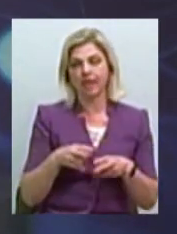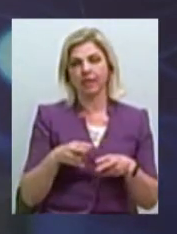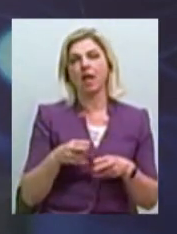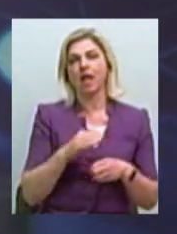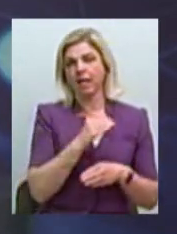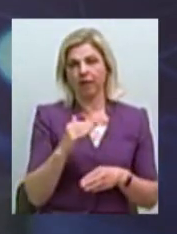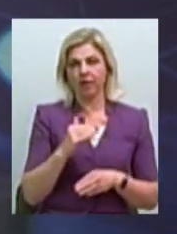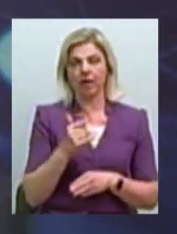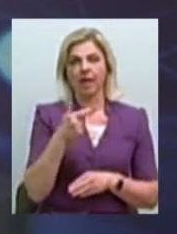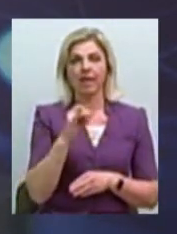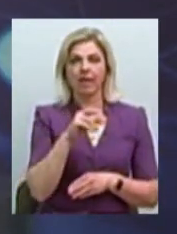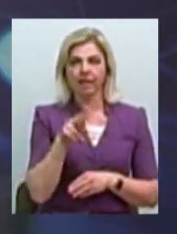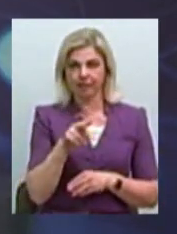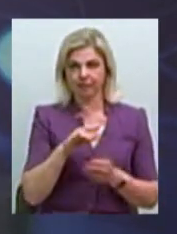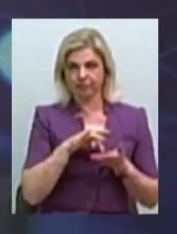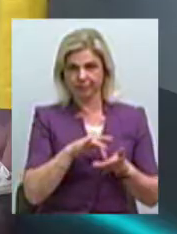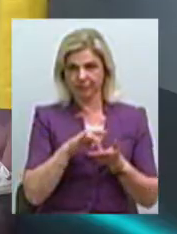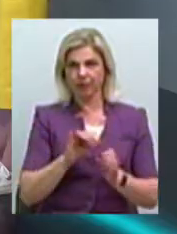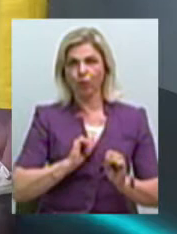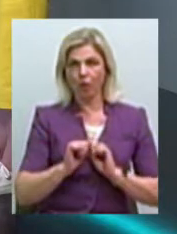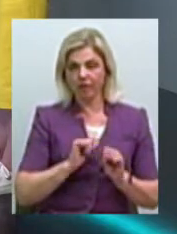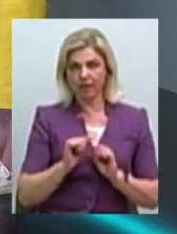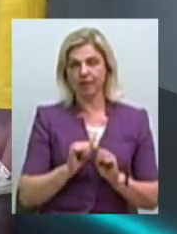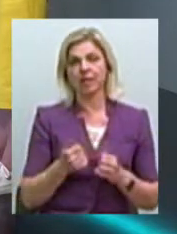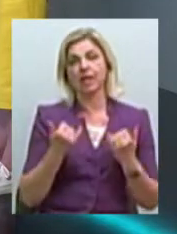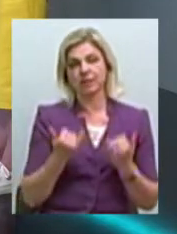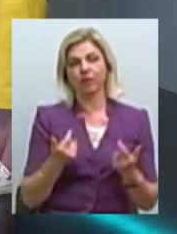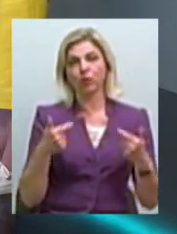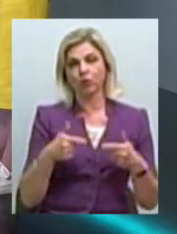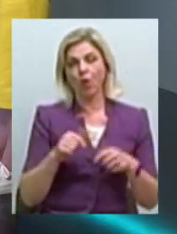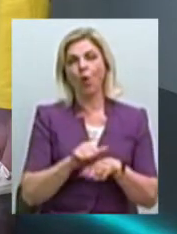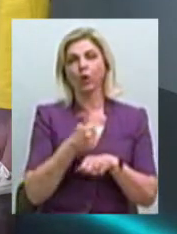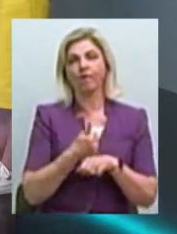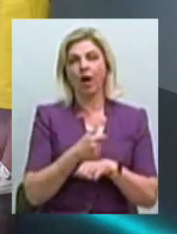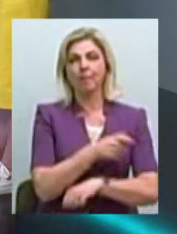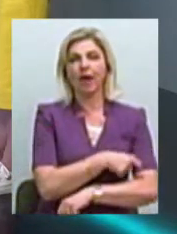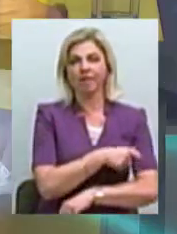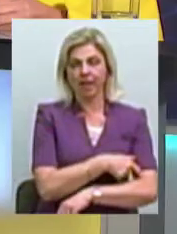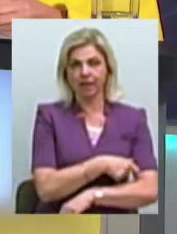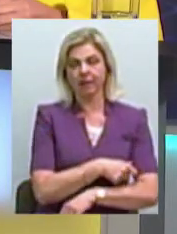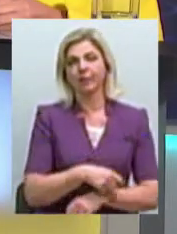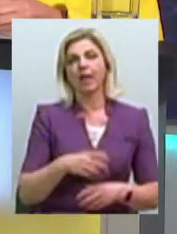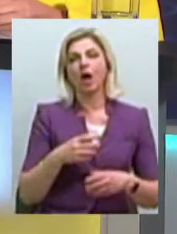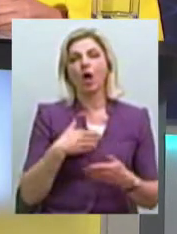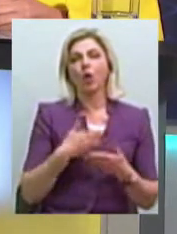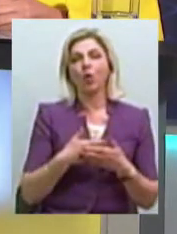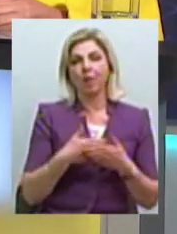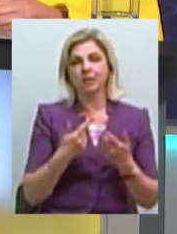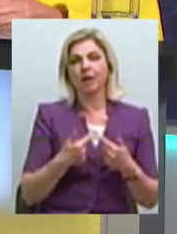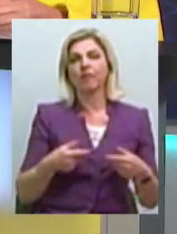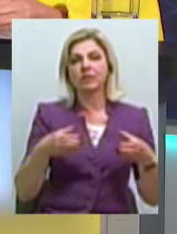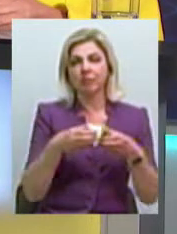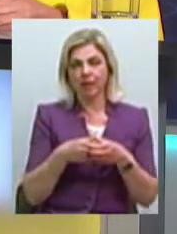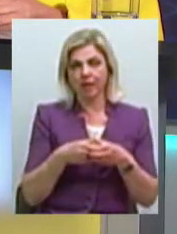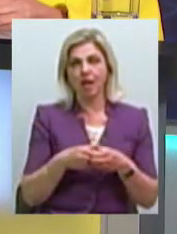наші сьогоднішні гості в студії. Голова правління громадської спілки Всеукраїнська асоціація гідів